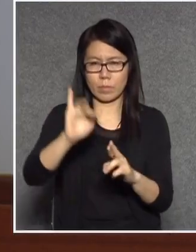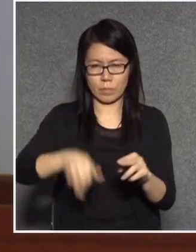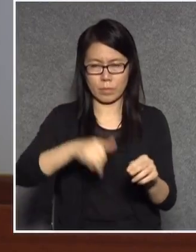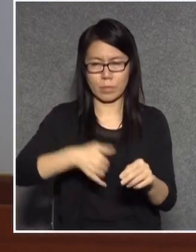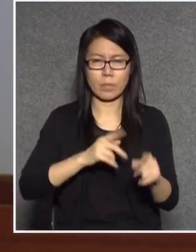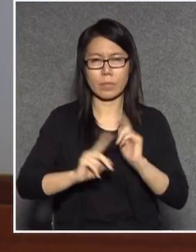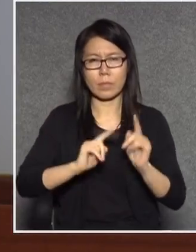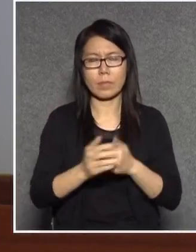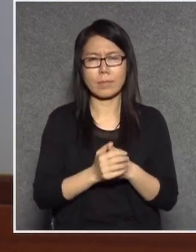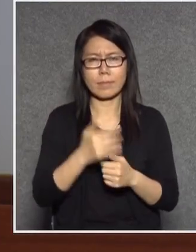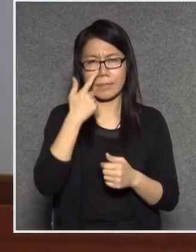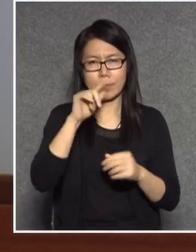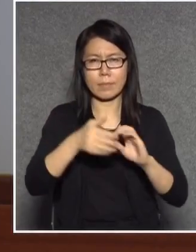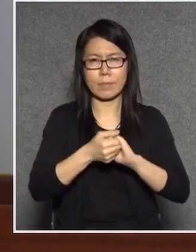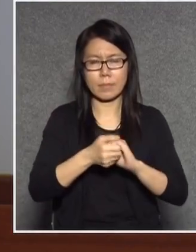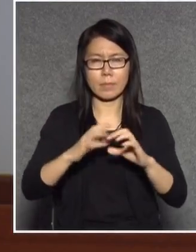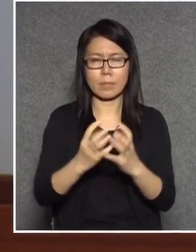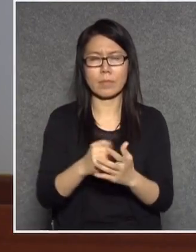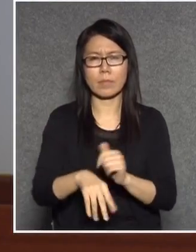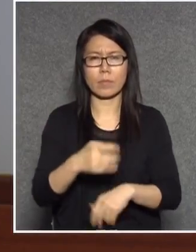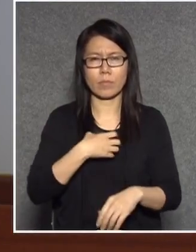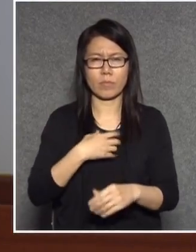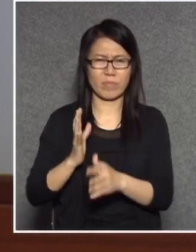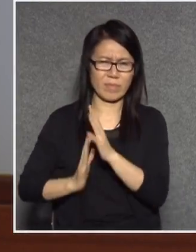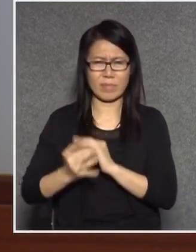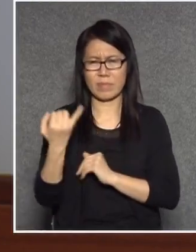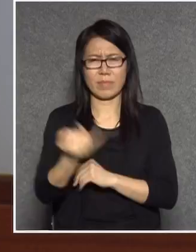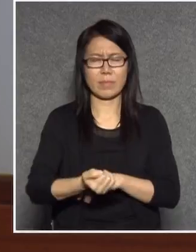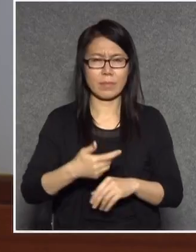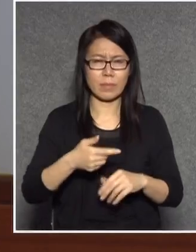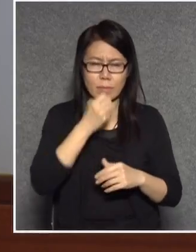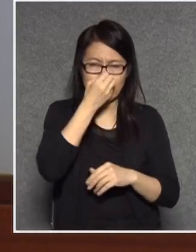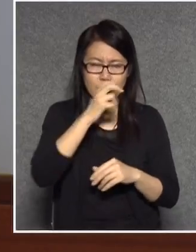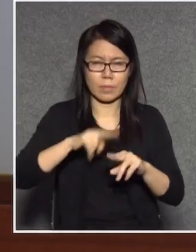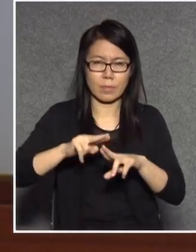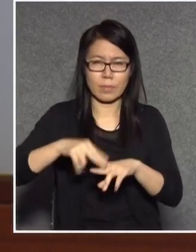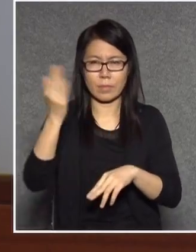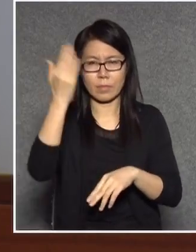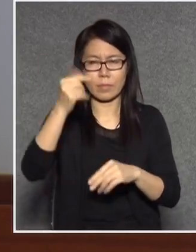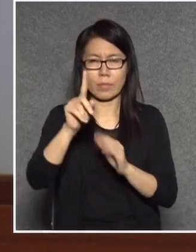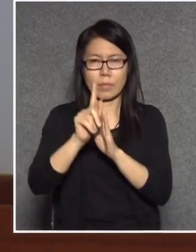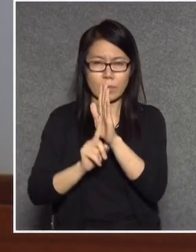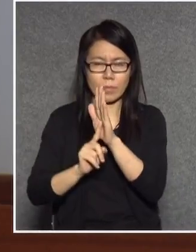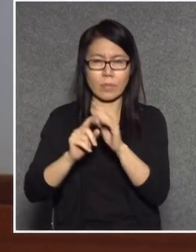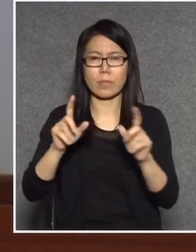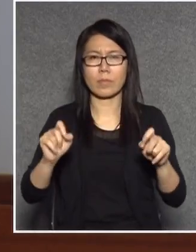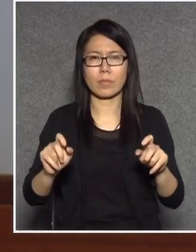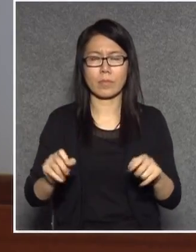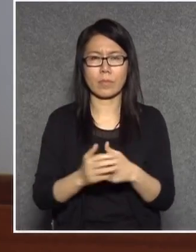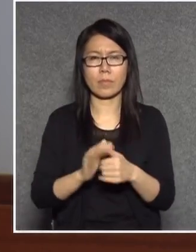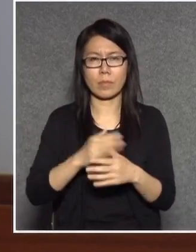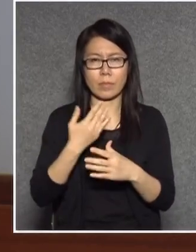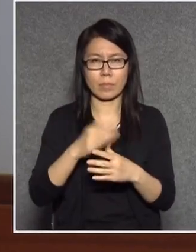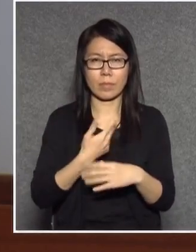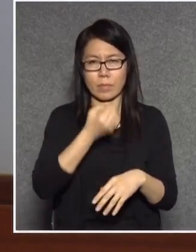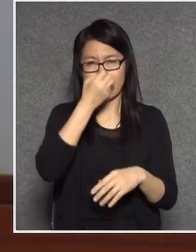認為這種的講法呢是倒果為因，將香港大陸旅客人次下降的原因呢是歸咎於